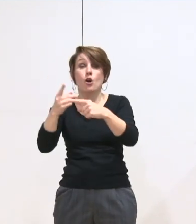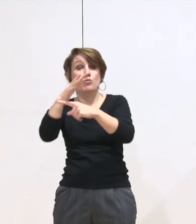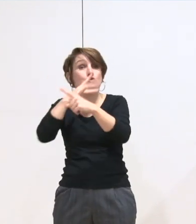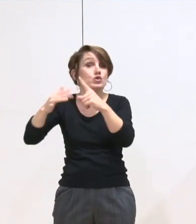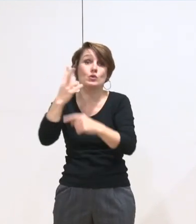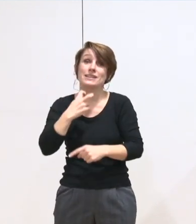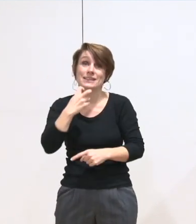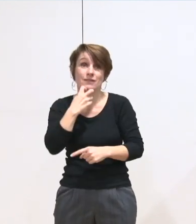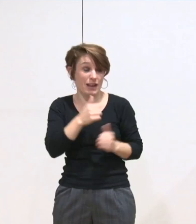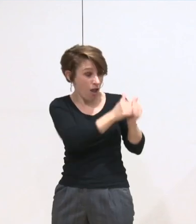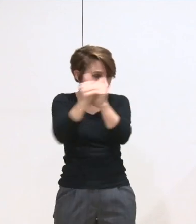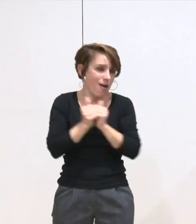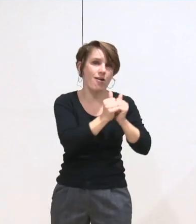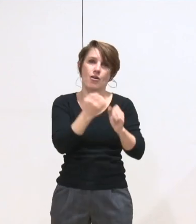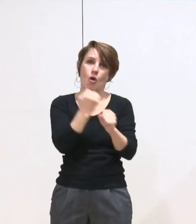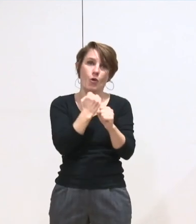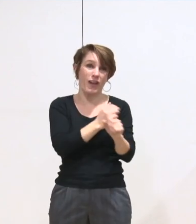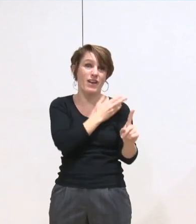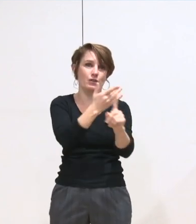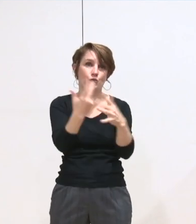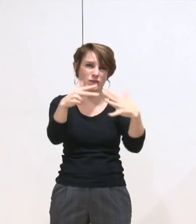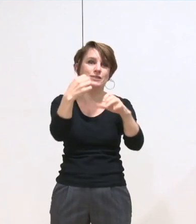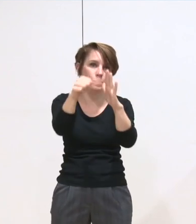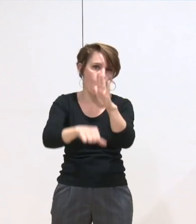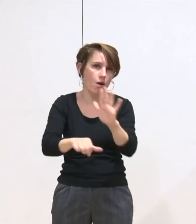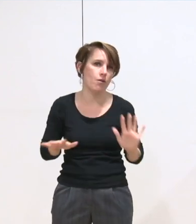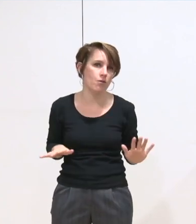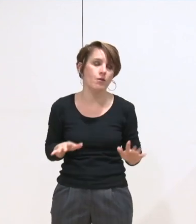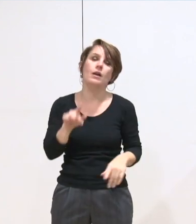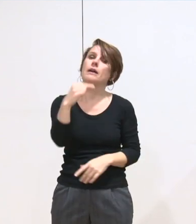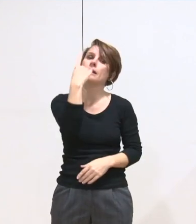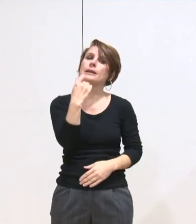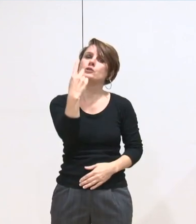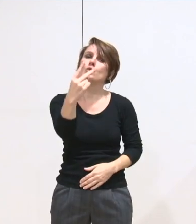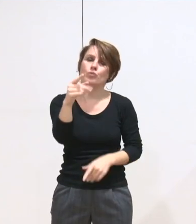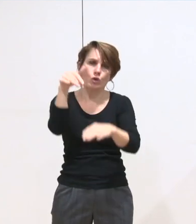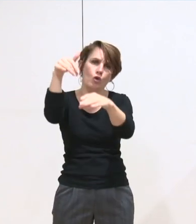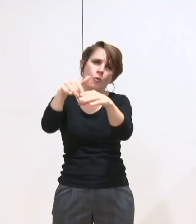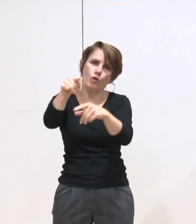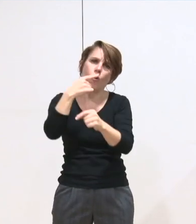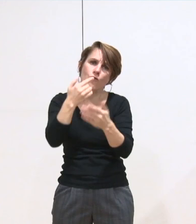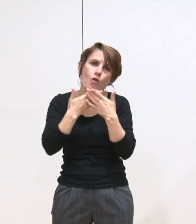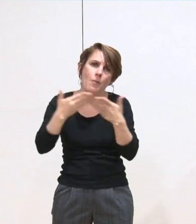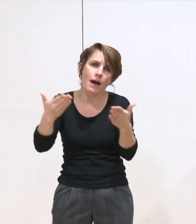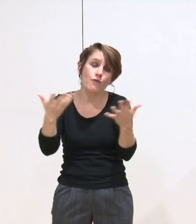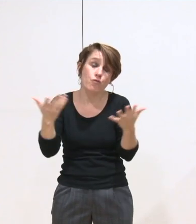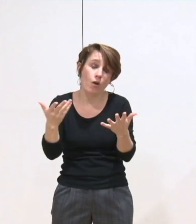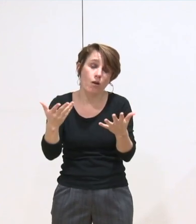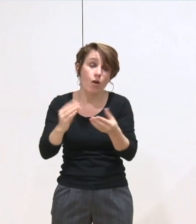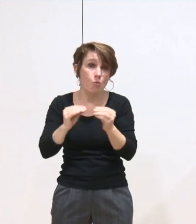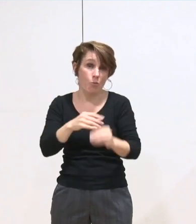depuis 18 mois. Dans votre question, vous reconnaissez, et à juste titre, qu'en sous-effectif, la